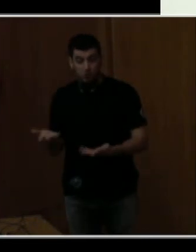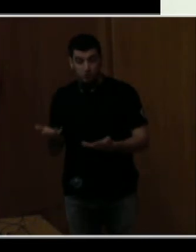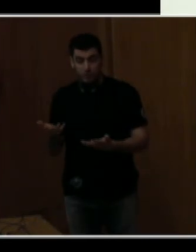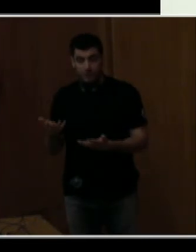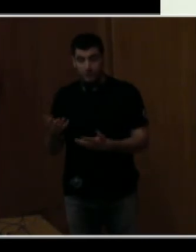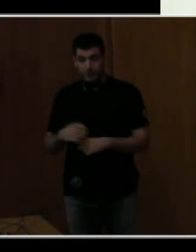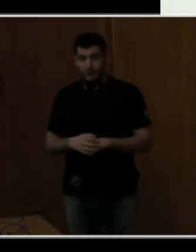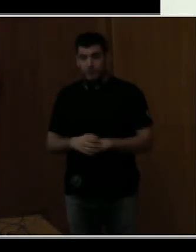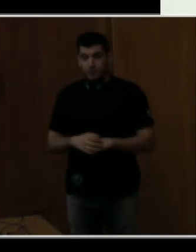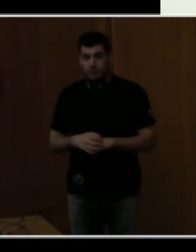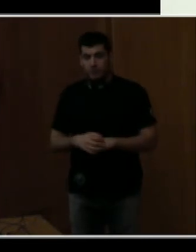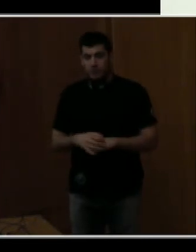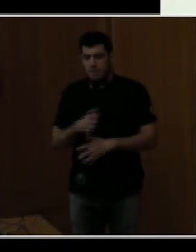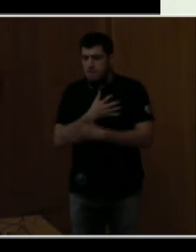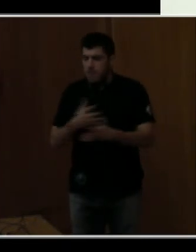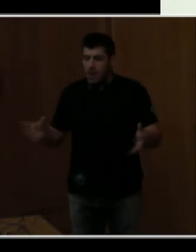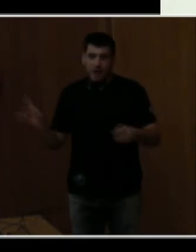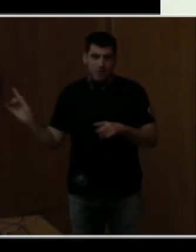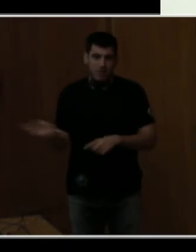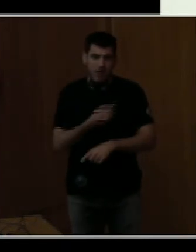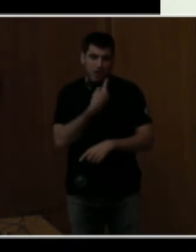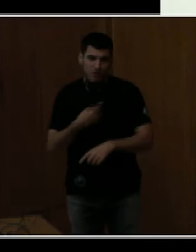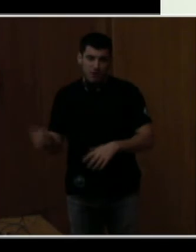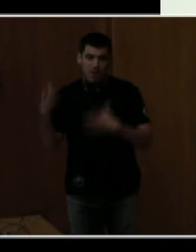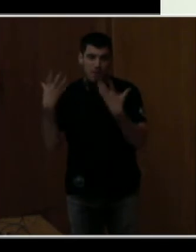τη μεγάλη διαφορά που υπάρχει μεταξύ